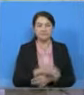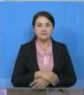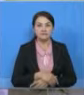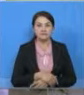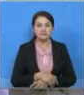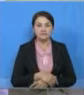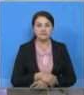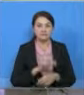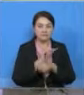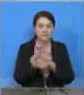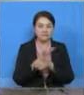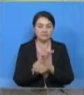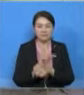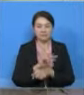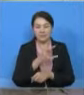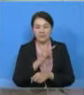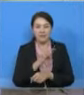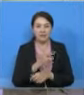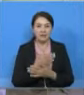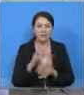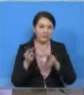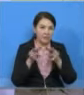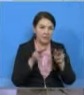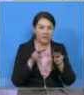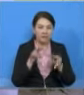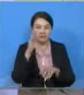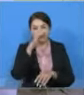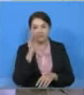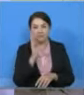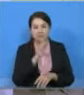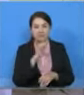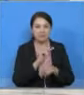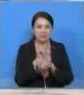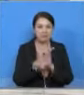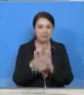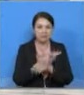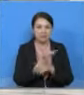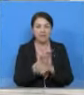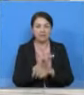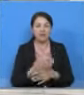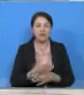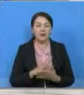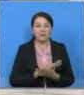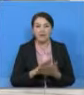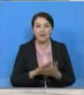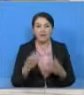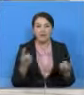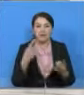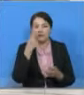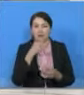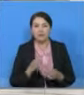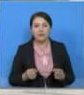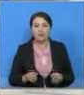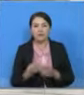надо обучать своего ребенка и под присмотром родителей надо чистить зубы. Чистить ротовую полость нужно с